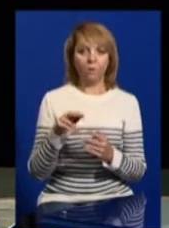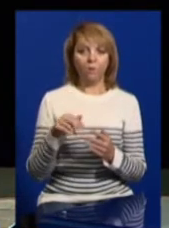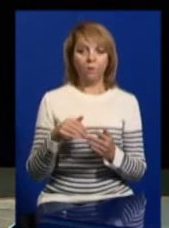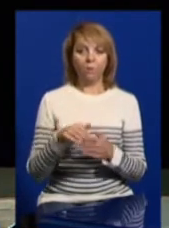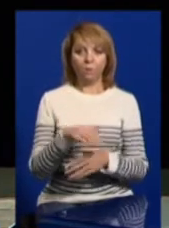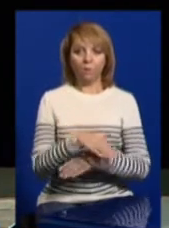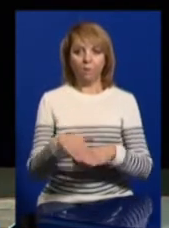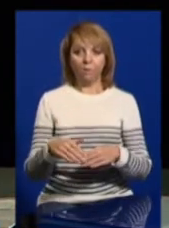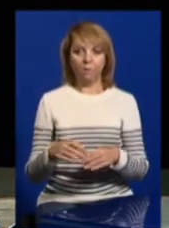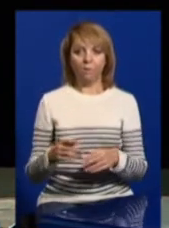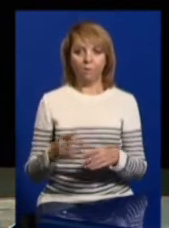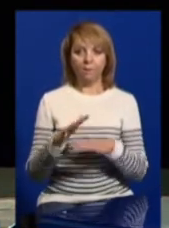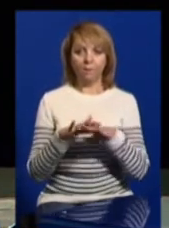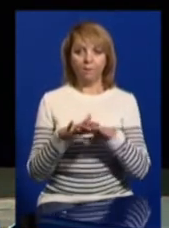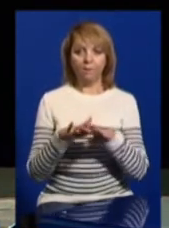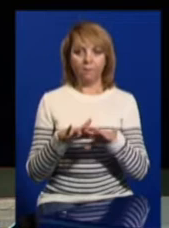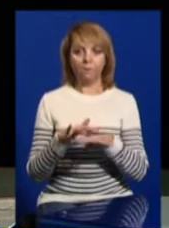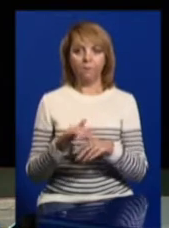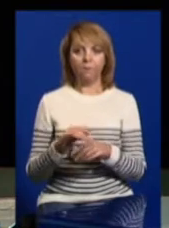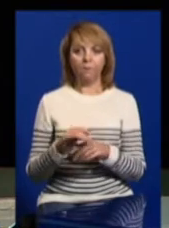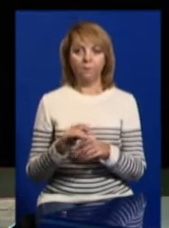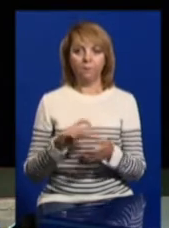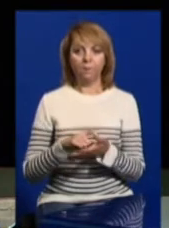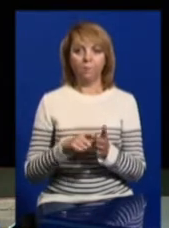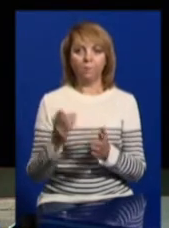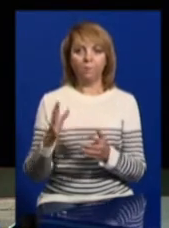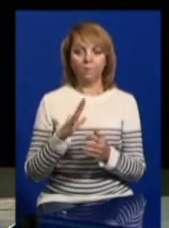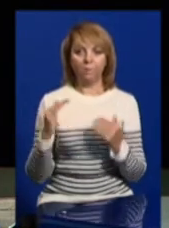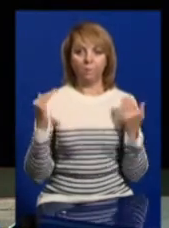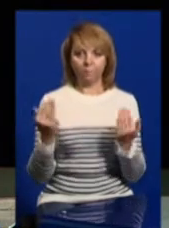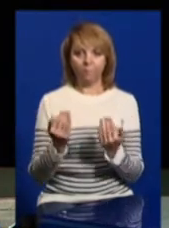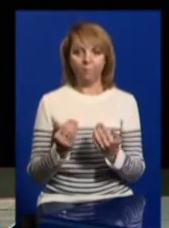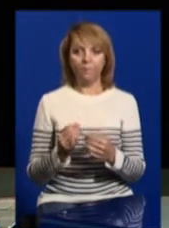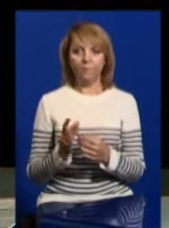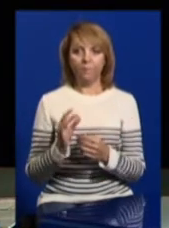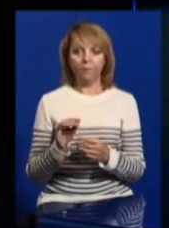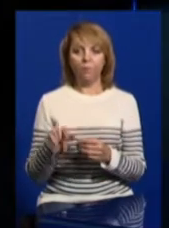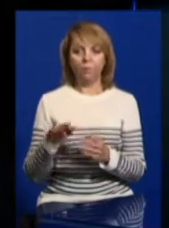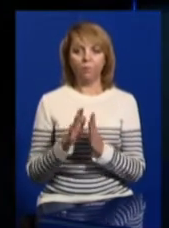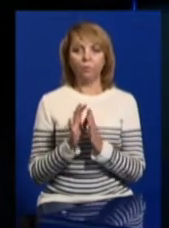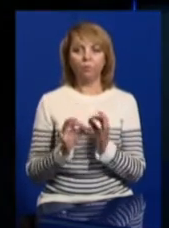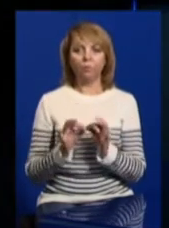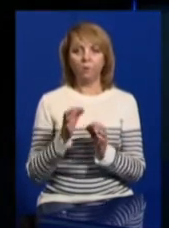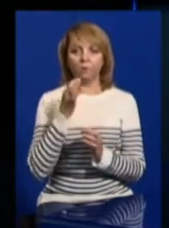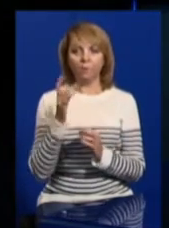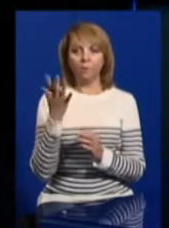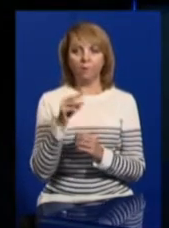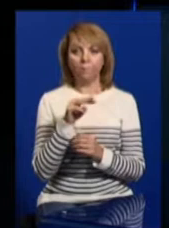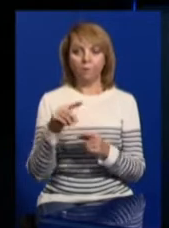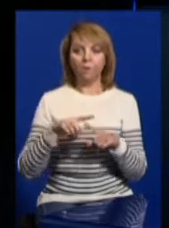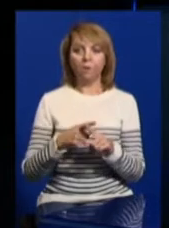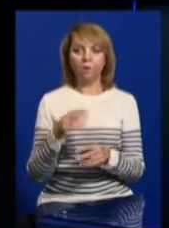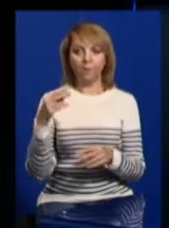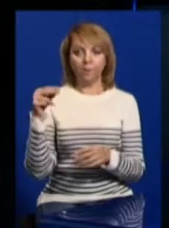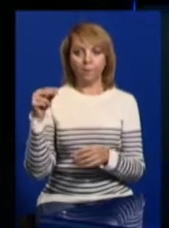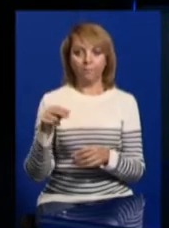цієї клітки, приміщення, в якому вона знаходиться. І потім суддя сказав, що 5 хвилин – технічна